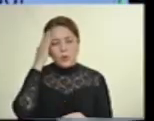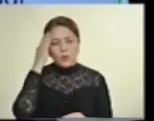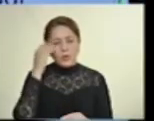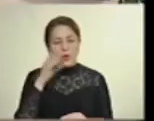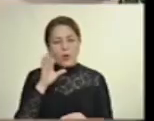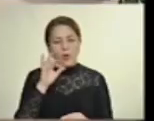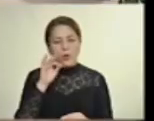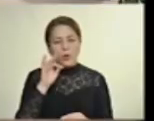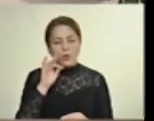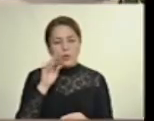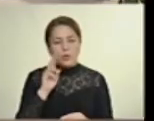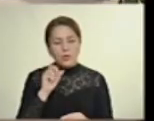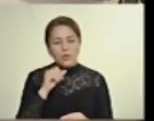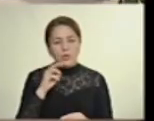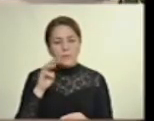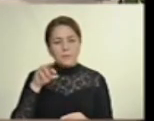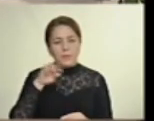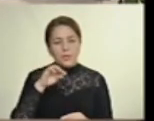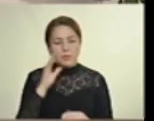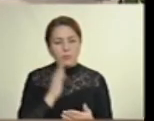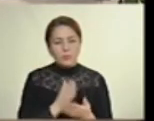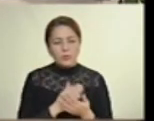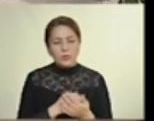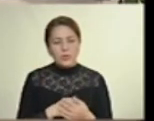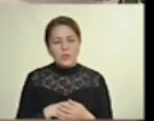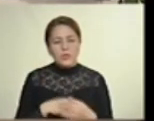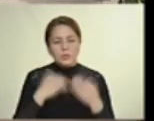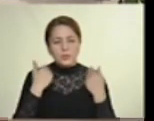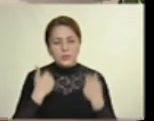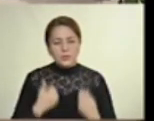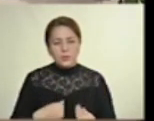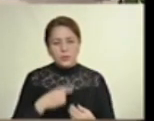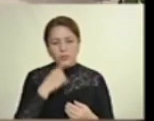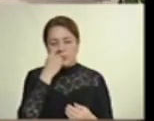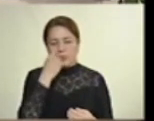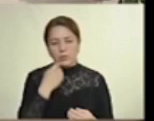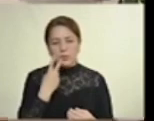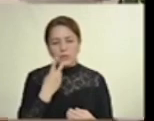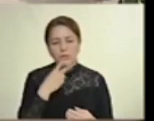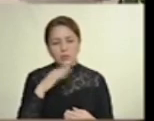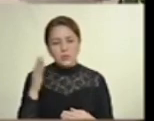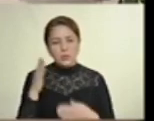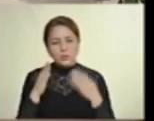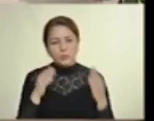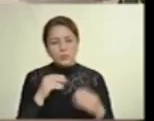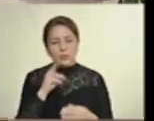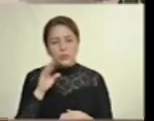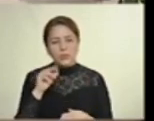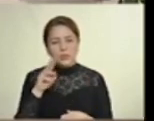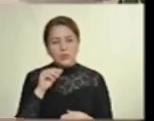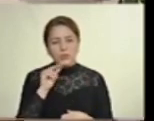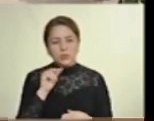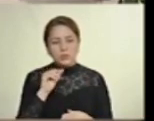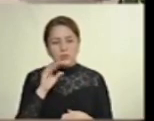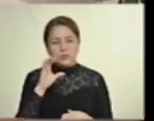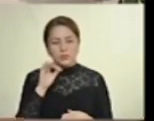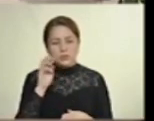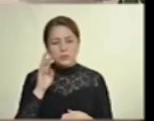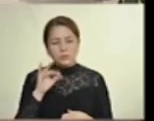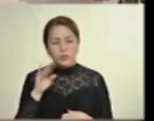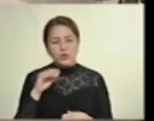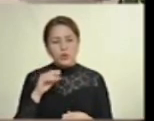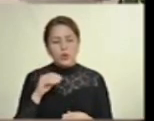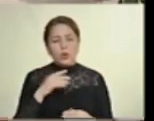joylashgan. Tana bo'limidagi umurtqalarga ikki yon tomondan qilichsimon qovurg'alar